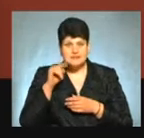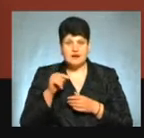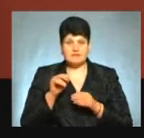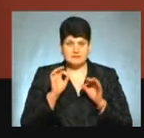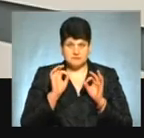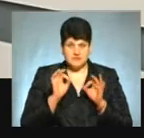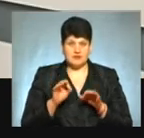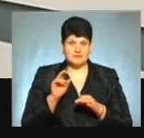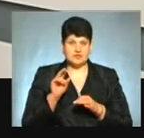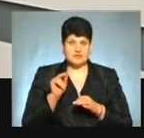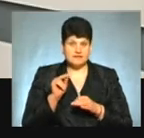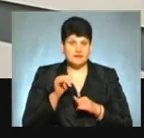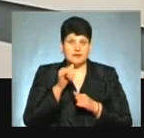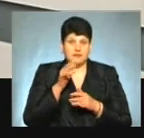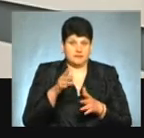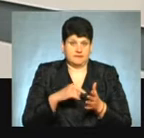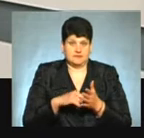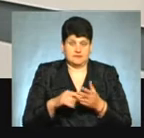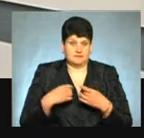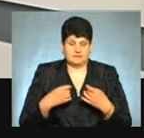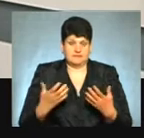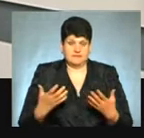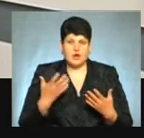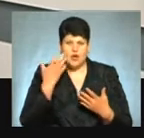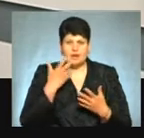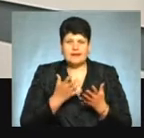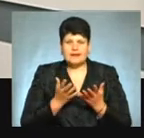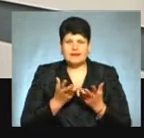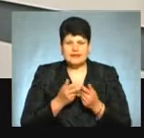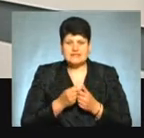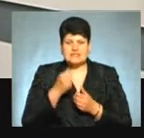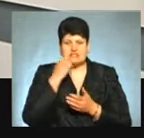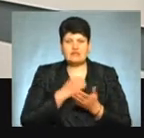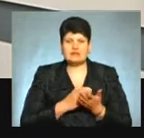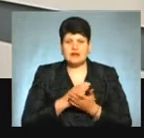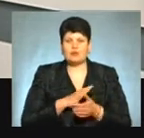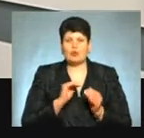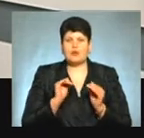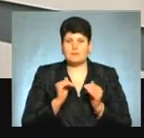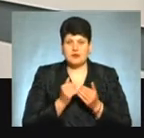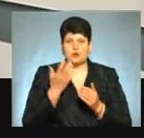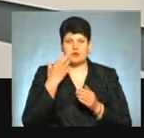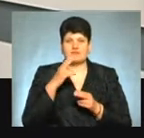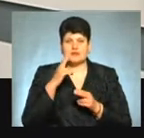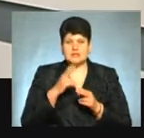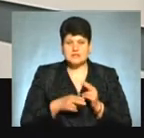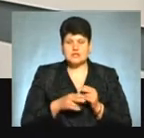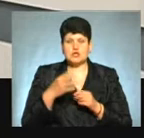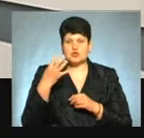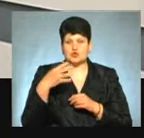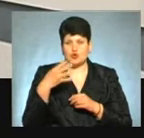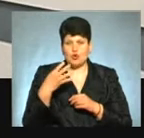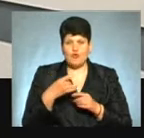що? Коли кількість ветеранів природньо стала менша, коли в кінці 40-х